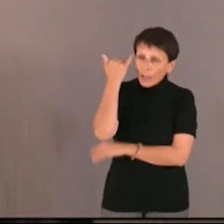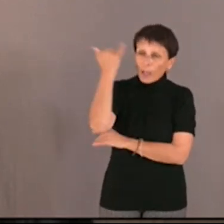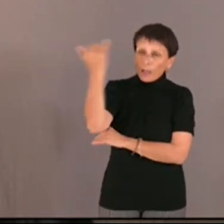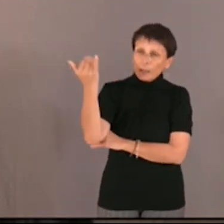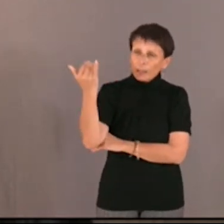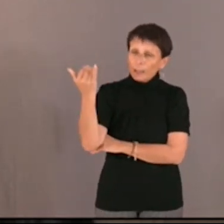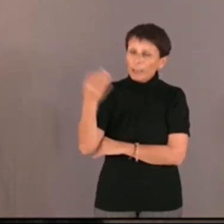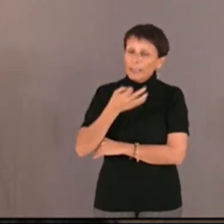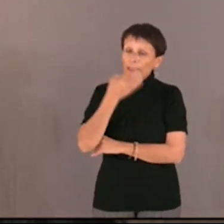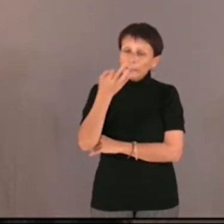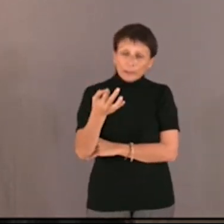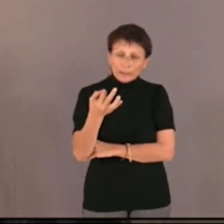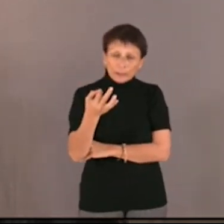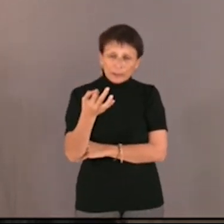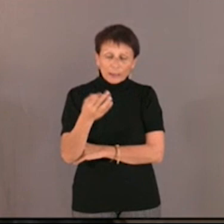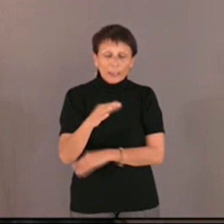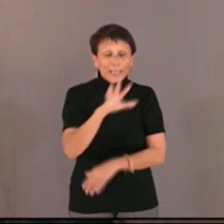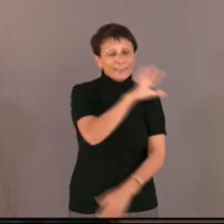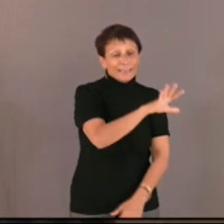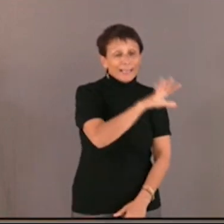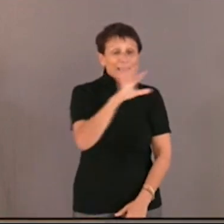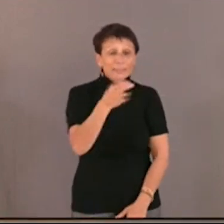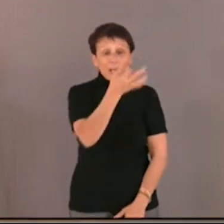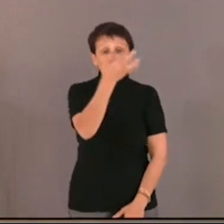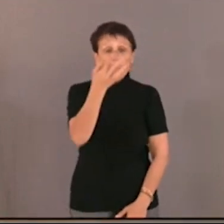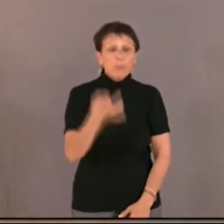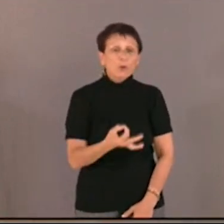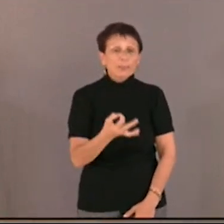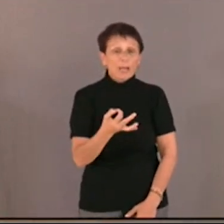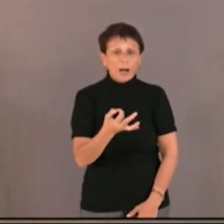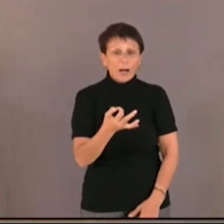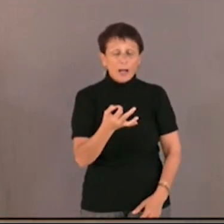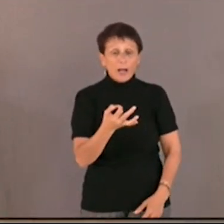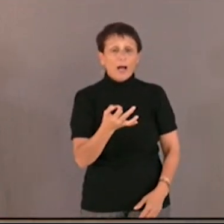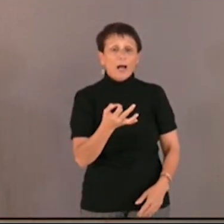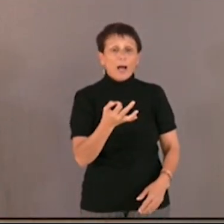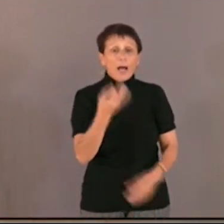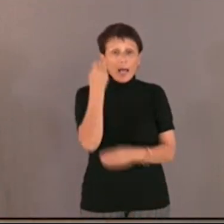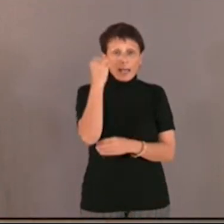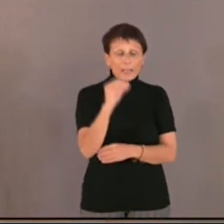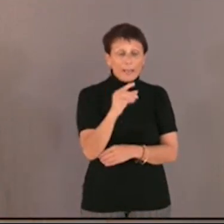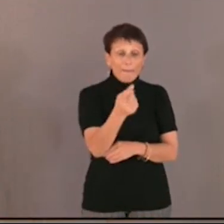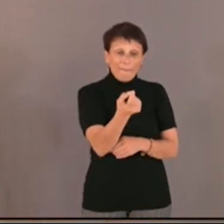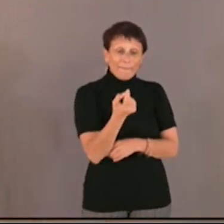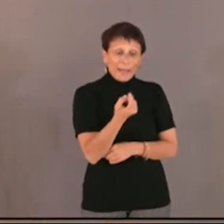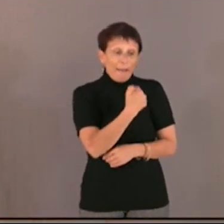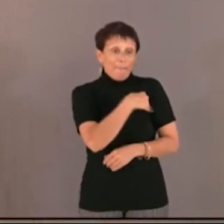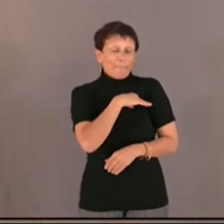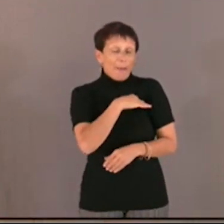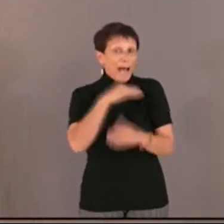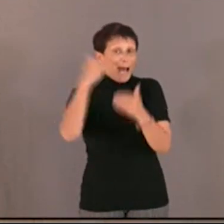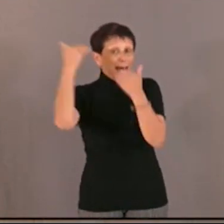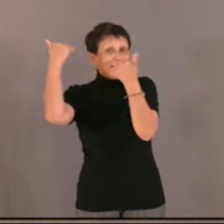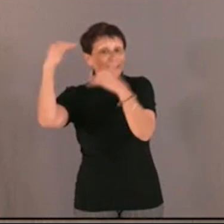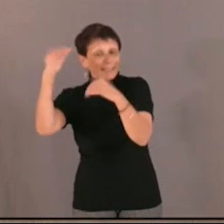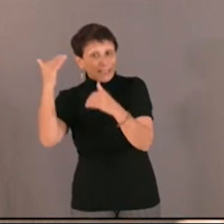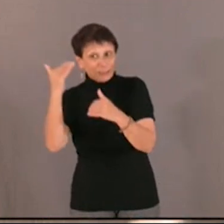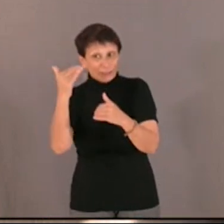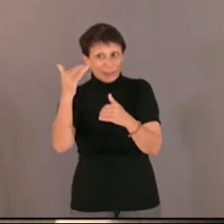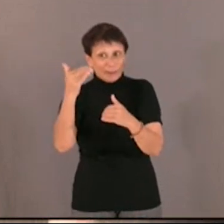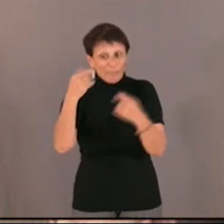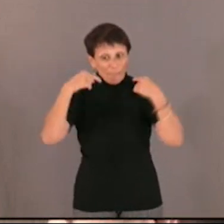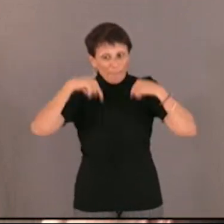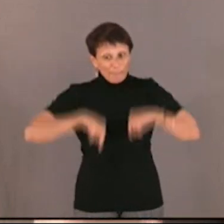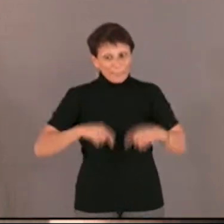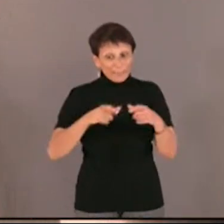à ne pas voir que 55% de la délinquance, selon le ministère de l'Intérieur, est due au fait d'étrangers. Ben oui, c'est